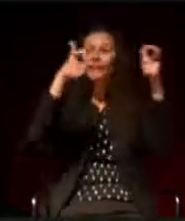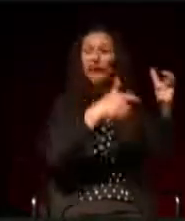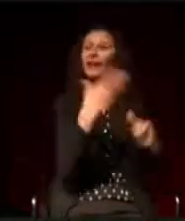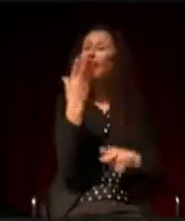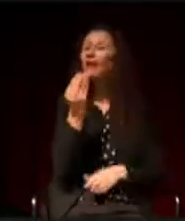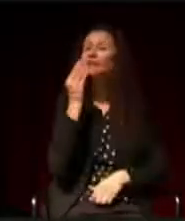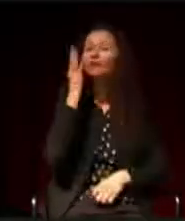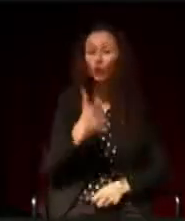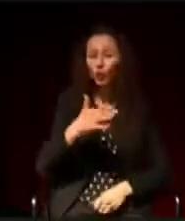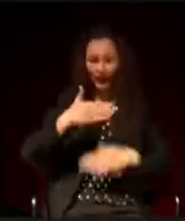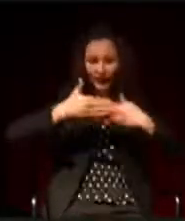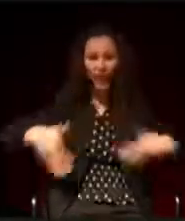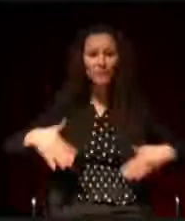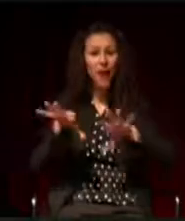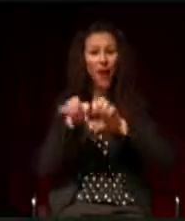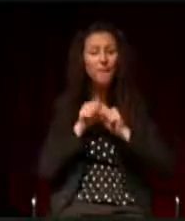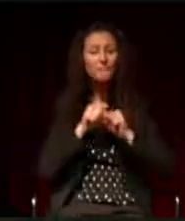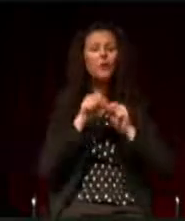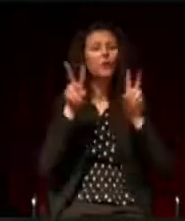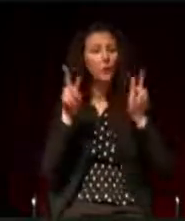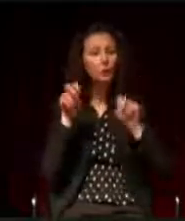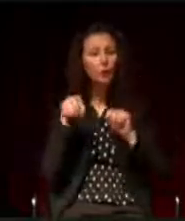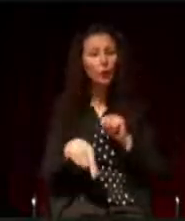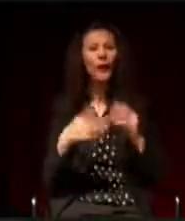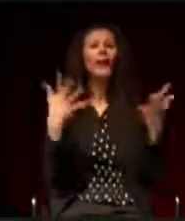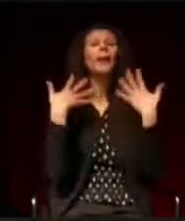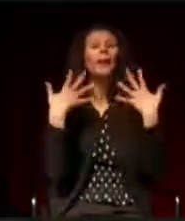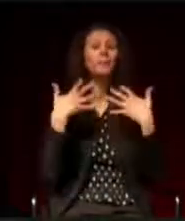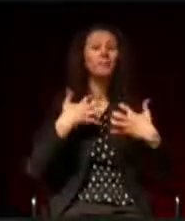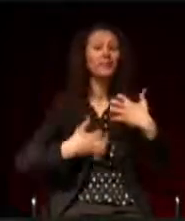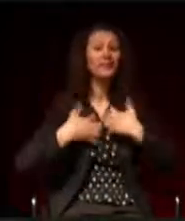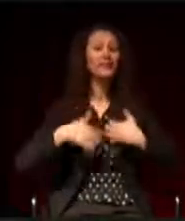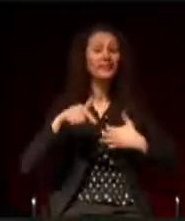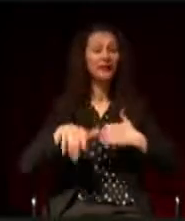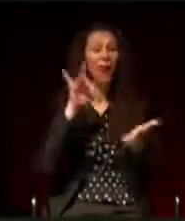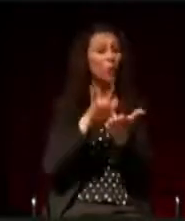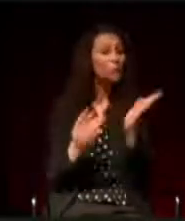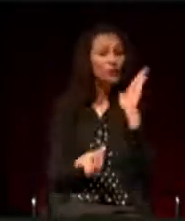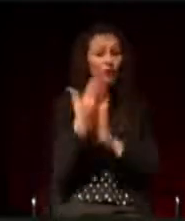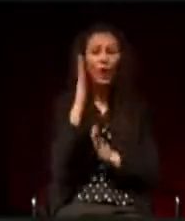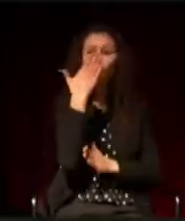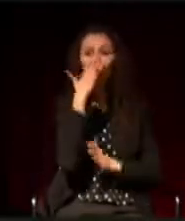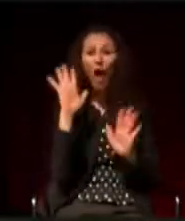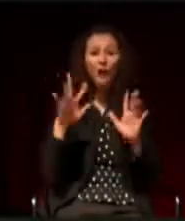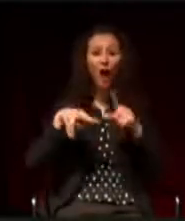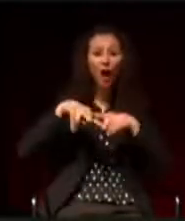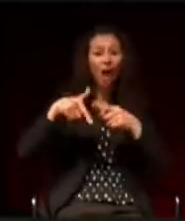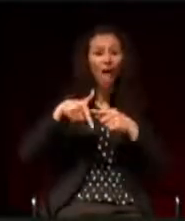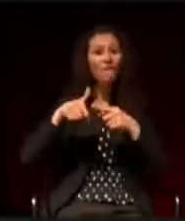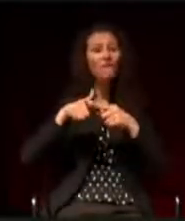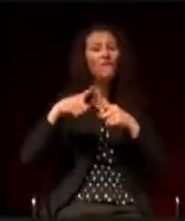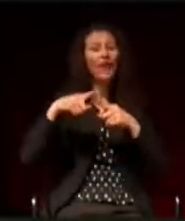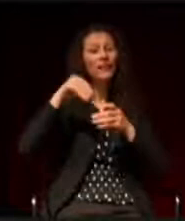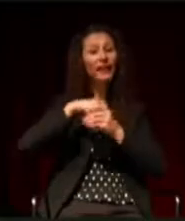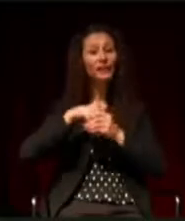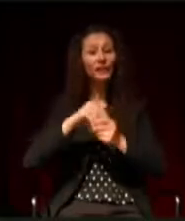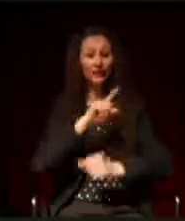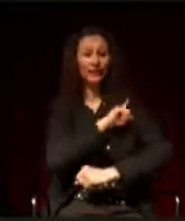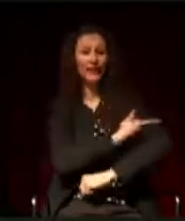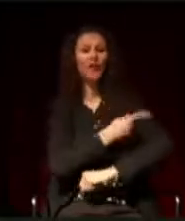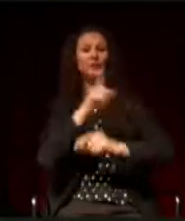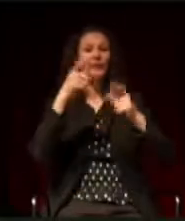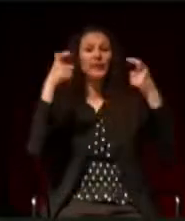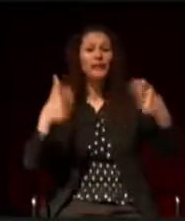en çok tedbir alması gereken mesele iklim kriziyle ortaya çıkacak doğal afetlere karşı dirençli bir